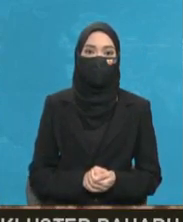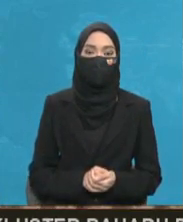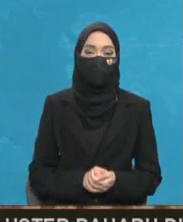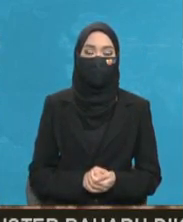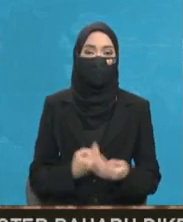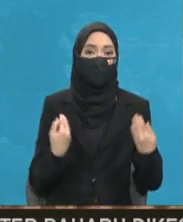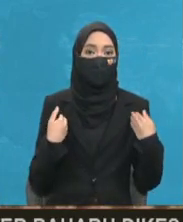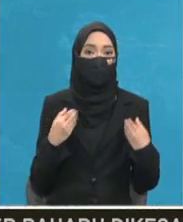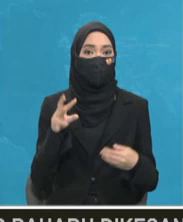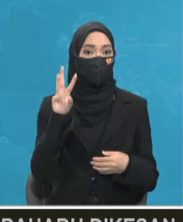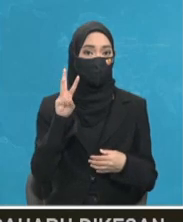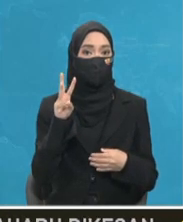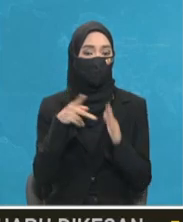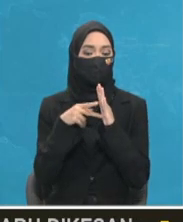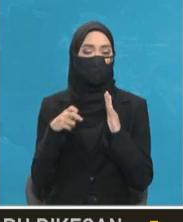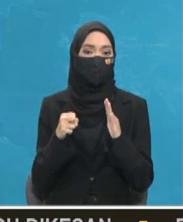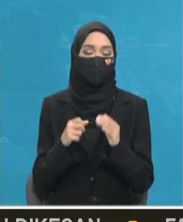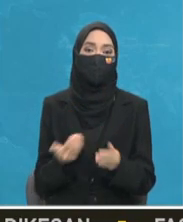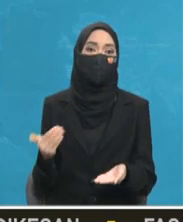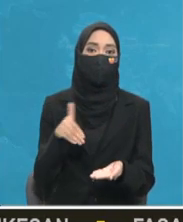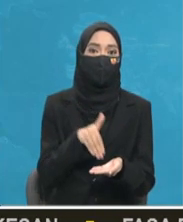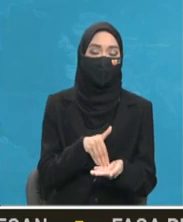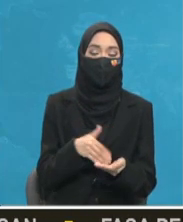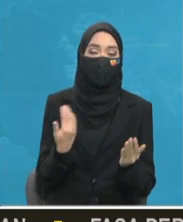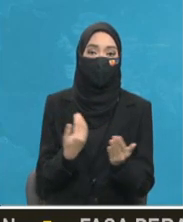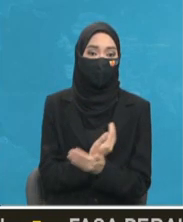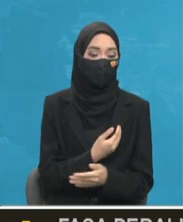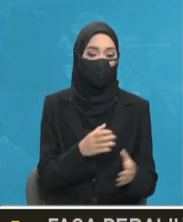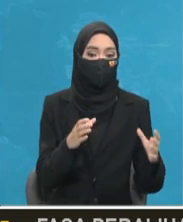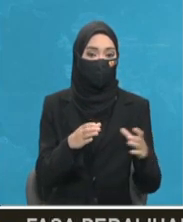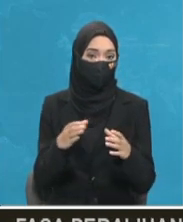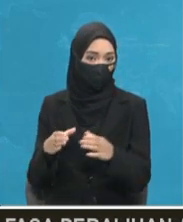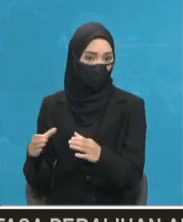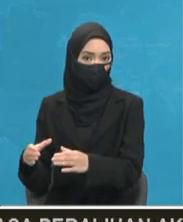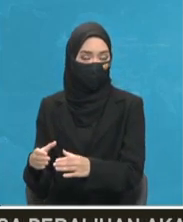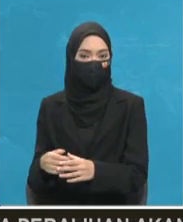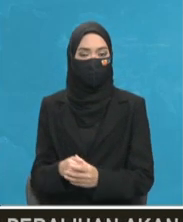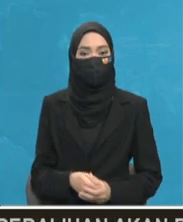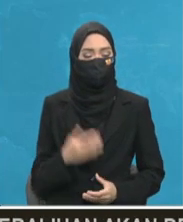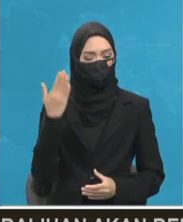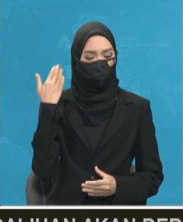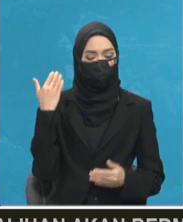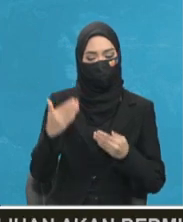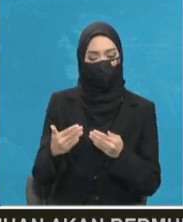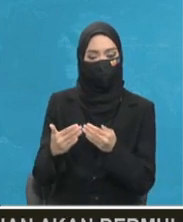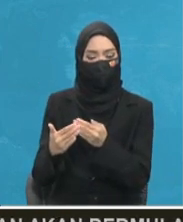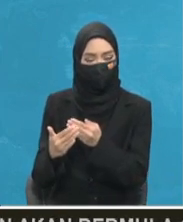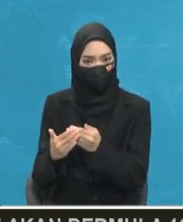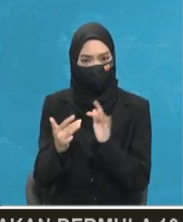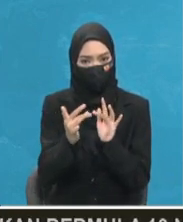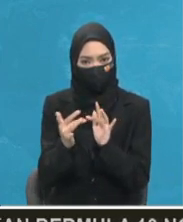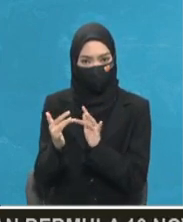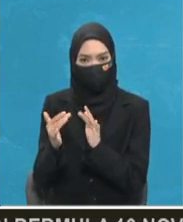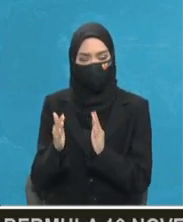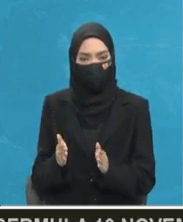Hai terdapat enam plus cash baru kepada di Makkah TV yang sedia ada pada hari ini yang merupakan kontek-kontek terdekat kepada beberapa